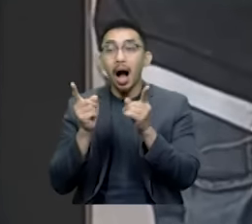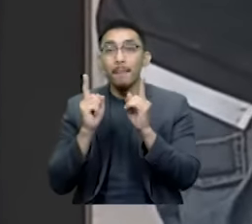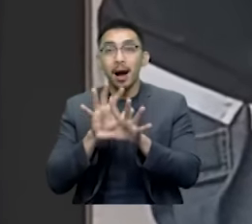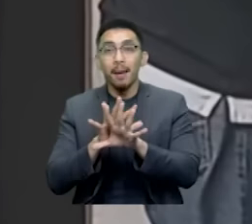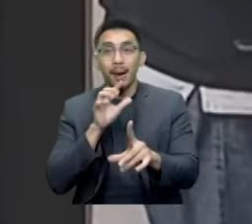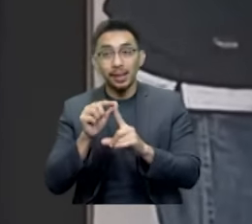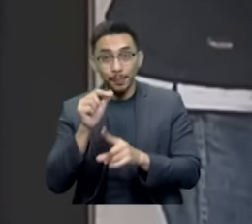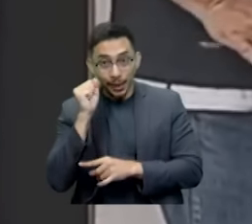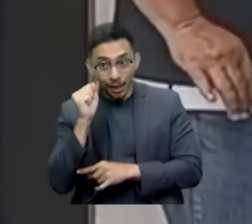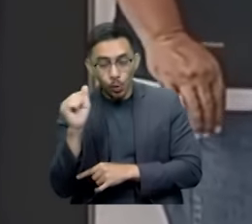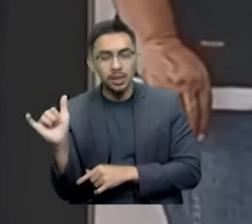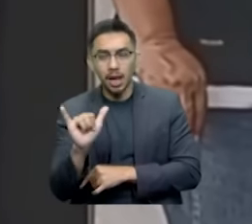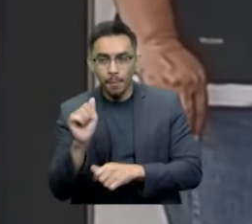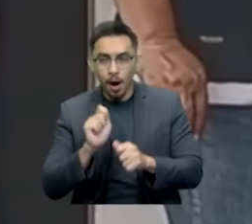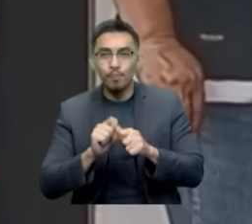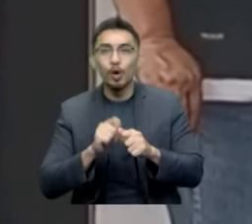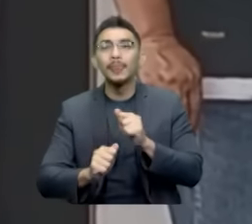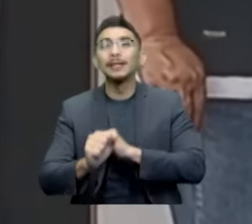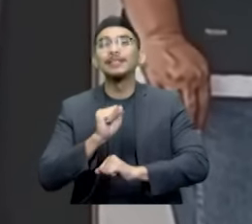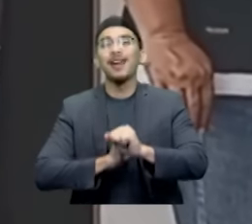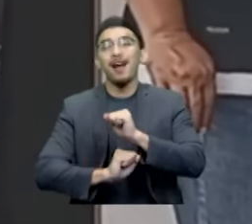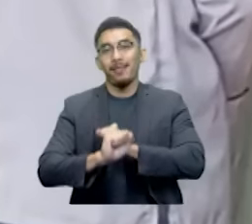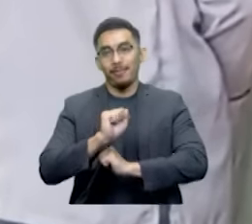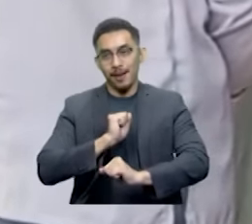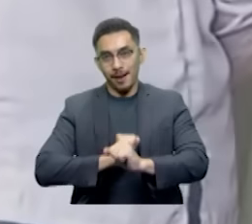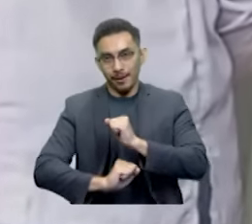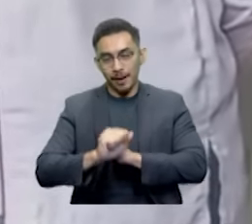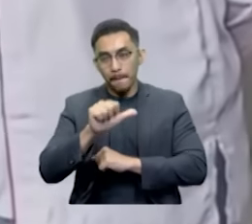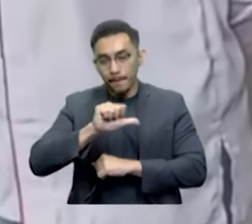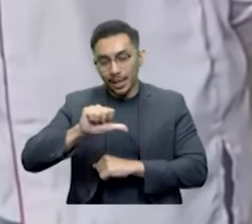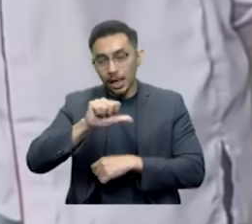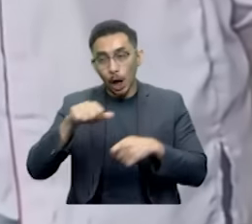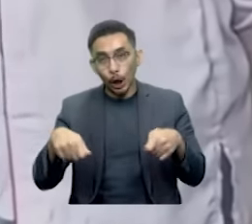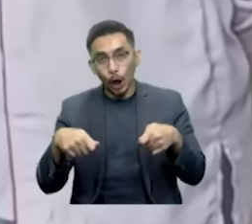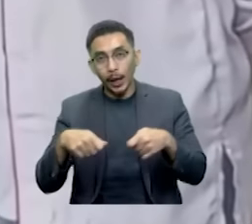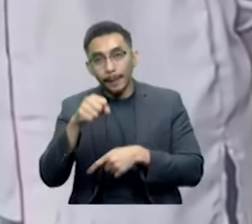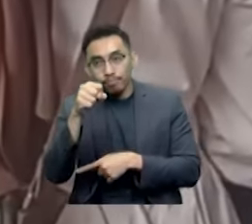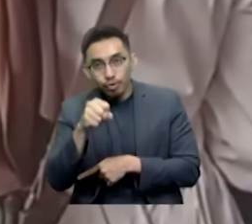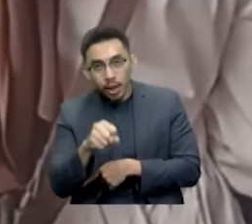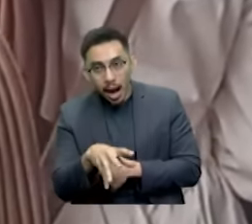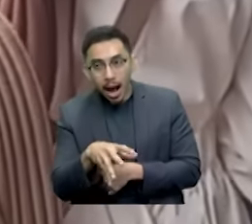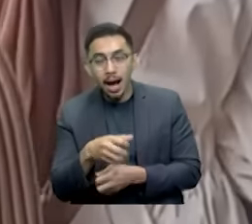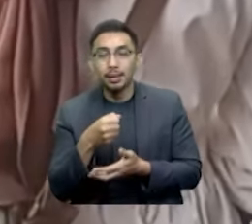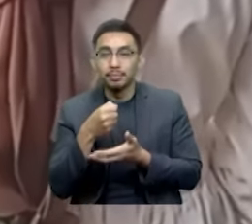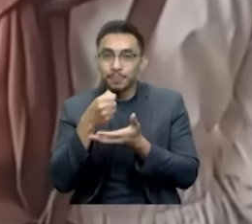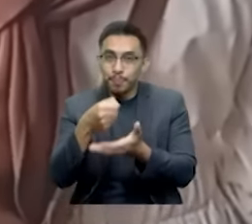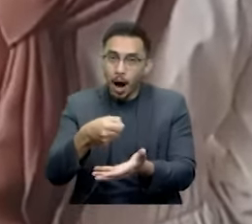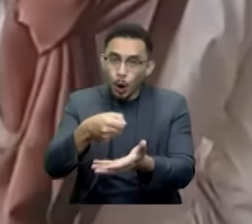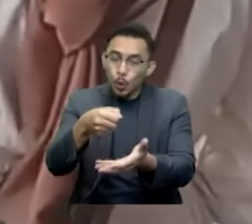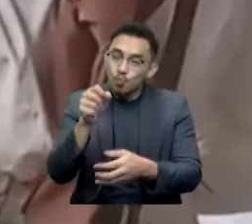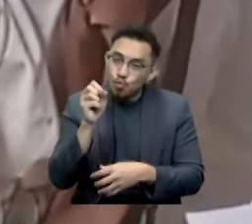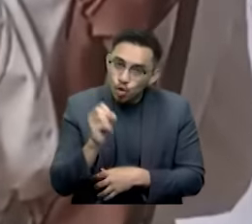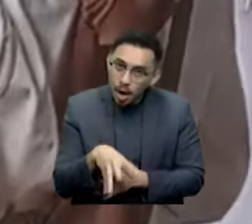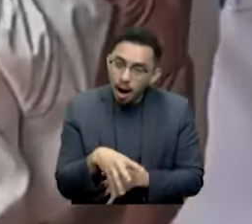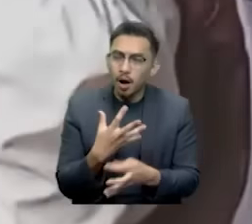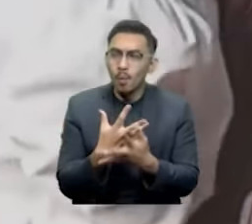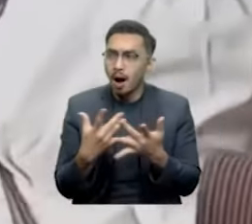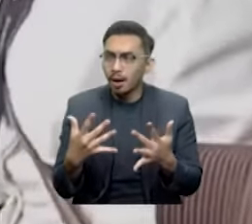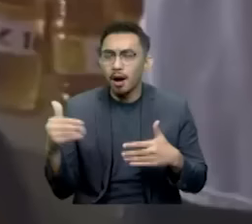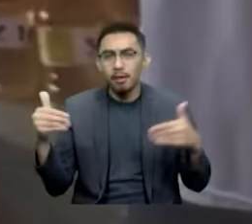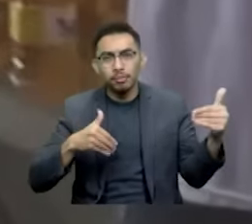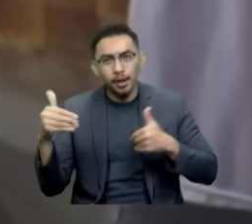murah. Program Partai Perindo yang mensejahterakan rakyat dengan memberikan sembako murah ini selalu mendapat sambutan hangat dari warga. Para